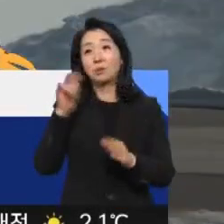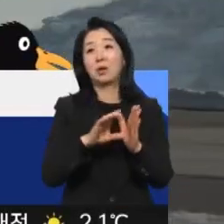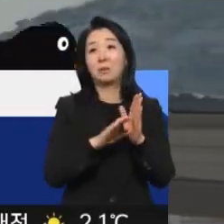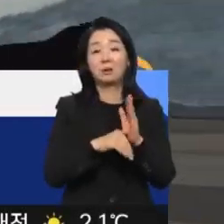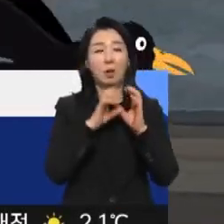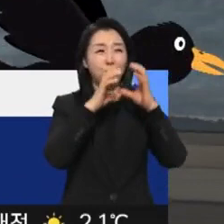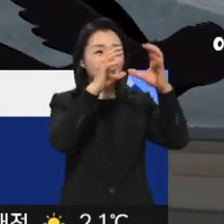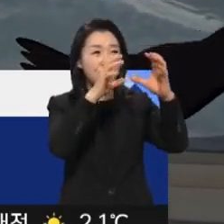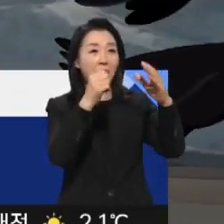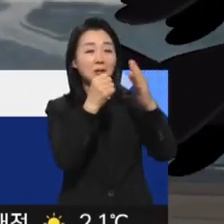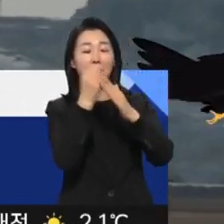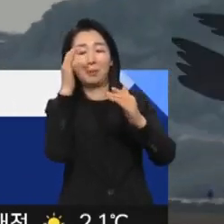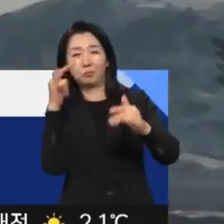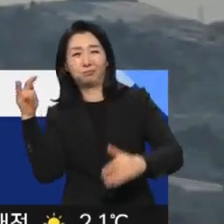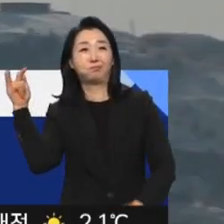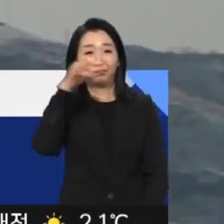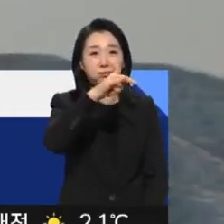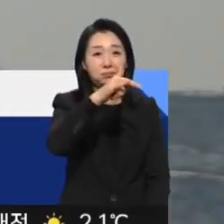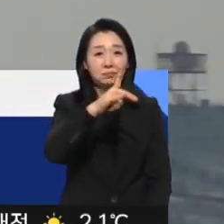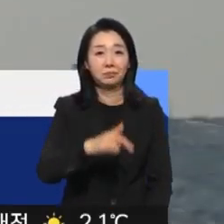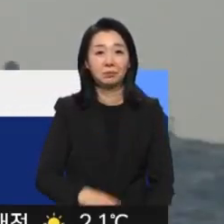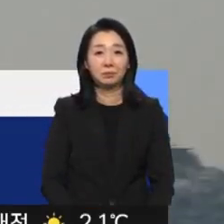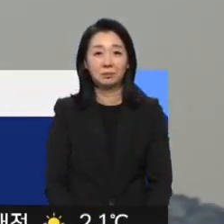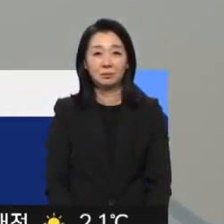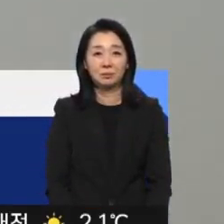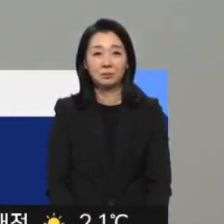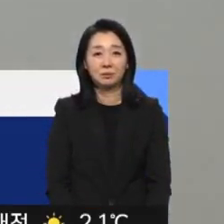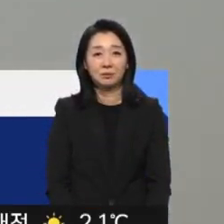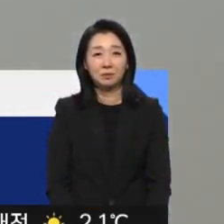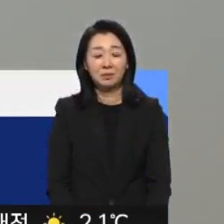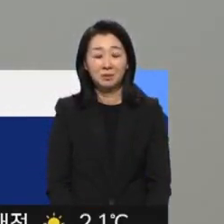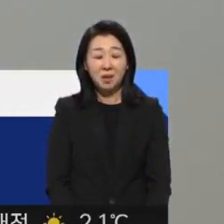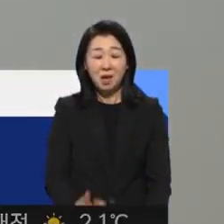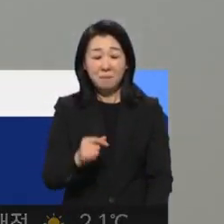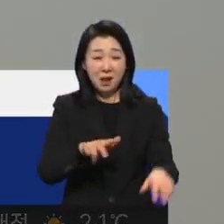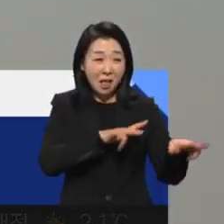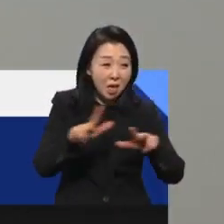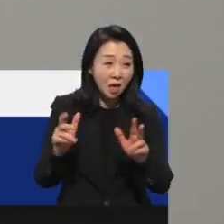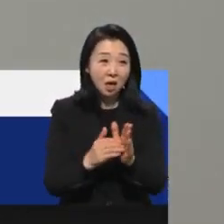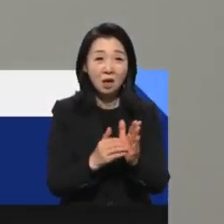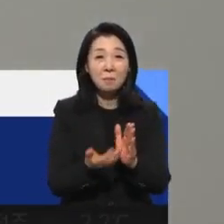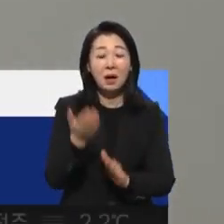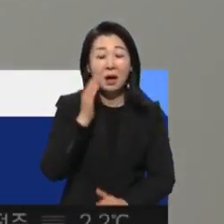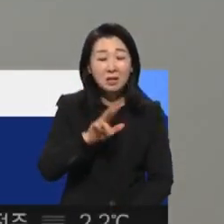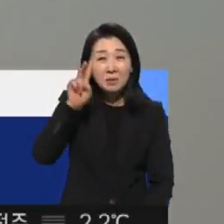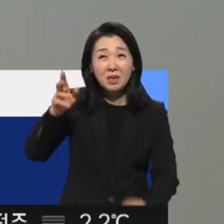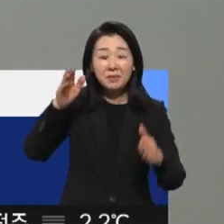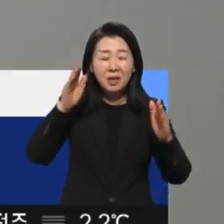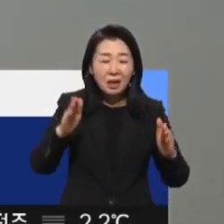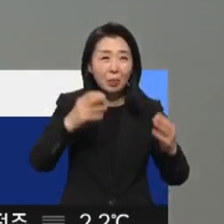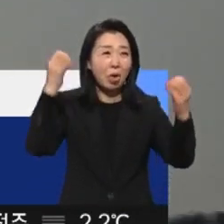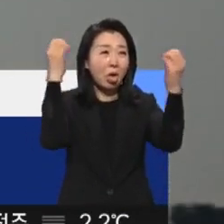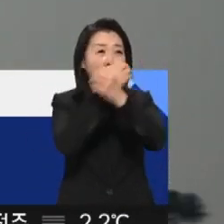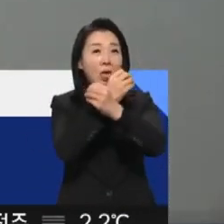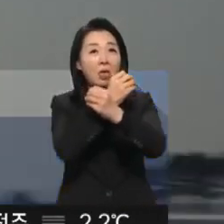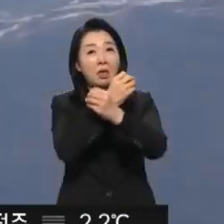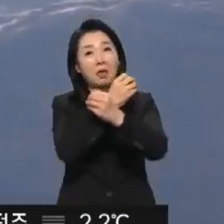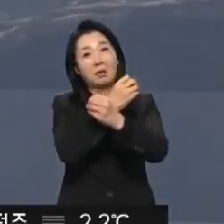새벽에는 풍선 때문에 전투기가 출격한 겁니다. 대응은 신속했지만 결과적으로 이틀 연속 오판을 한